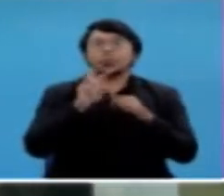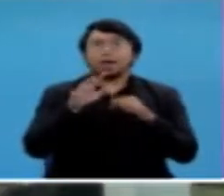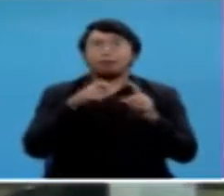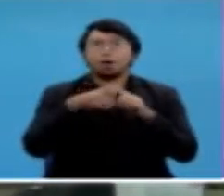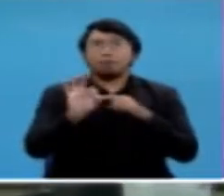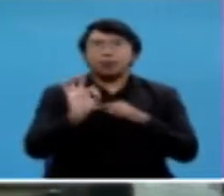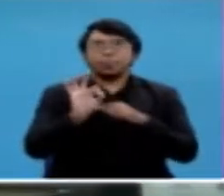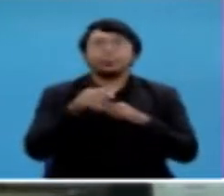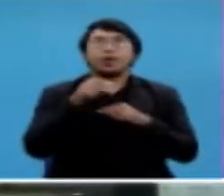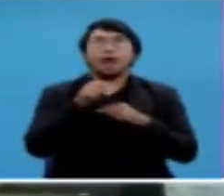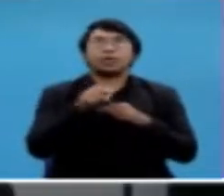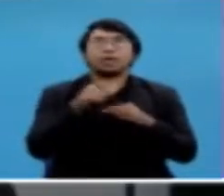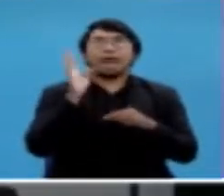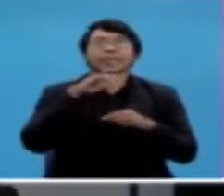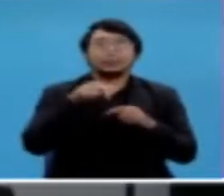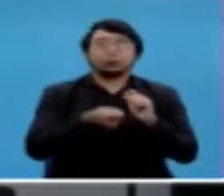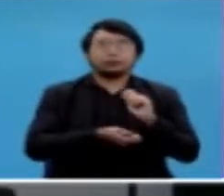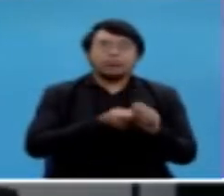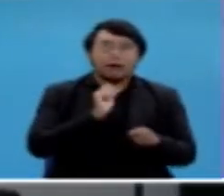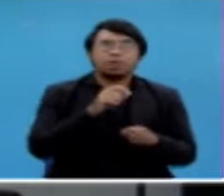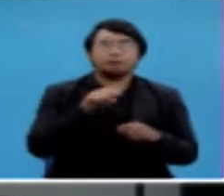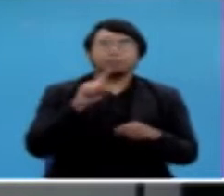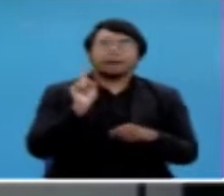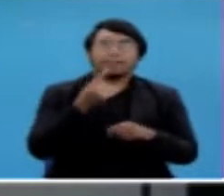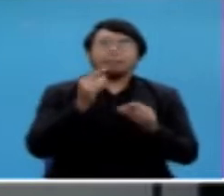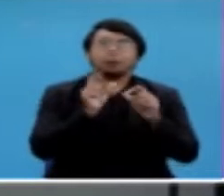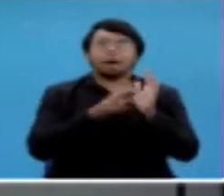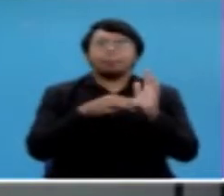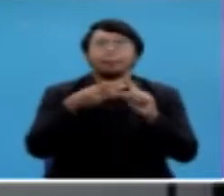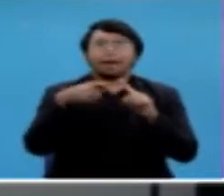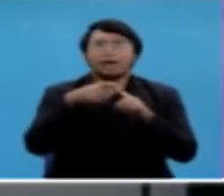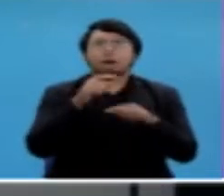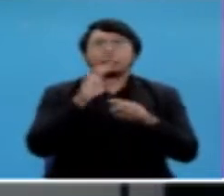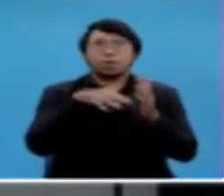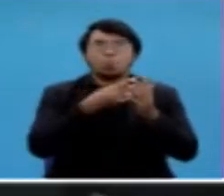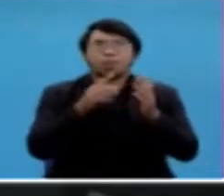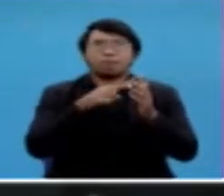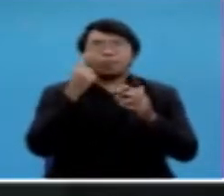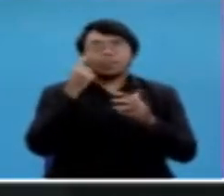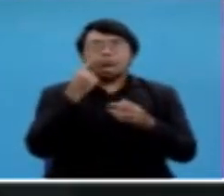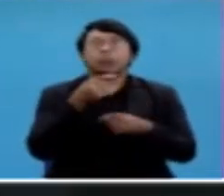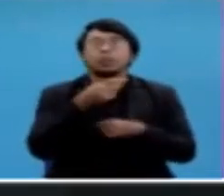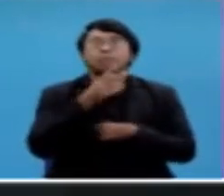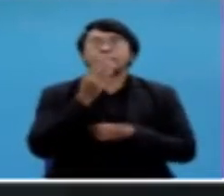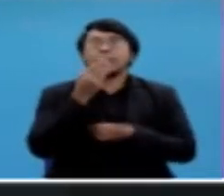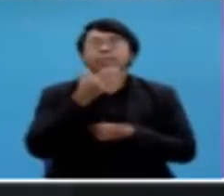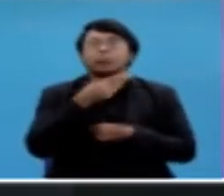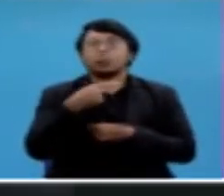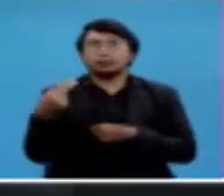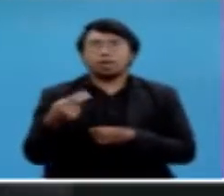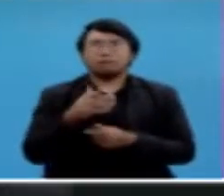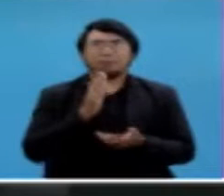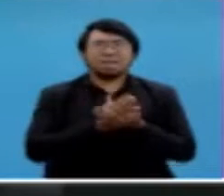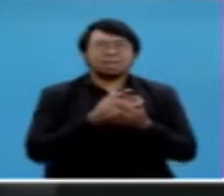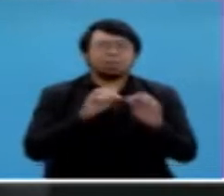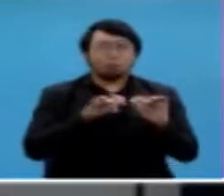hari pertama UNBK dengan jadwal mata pelajaran yang diujikan adalah Bahasa Indonesia. Karena keterbatasan perangkat komputer,